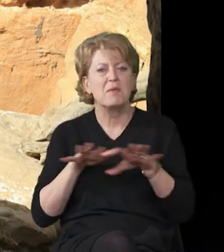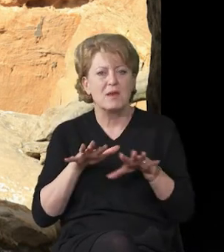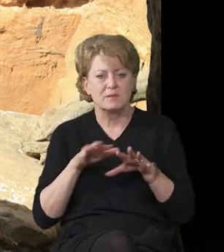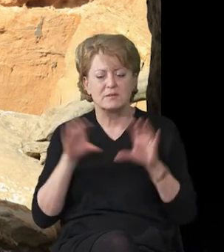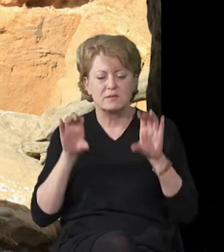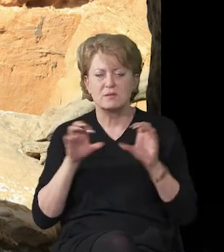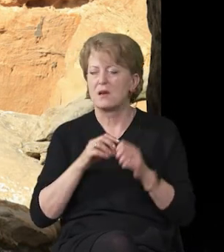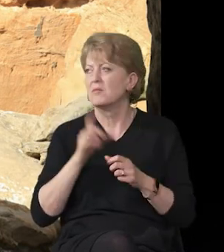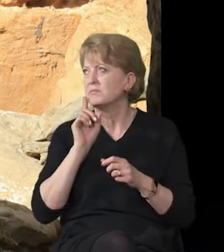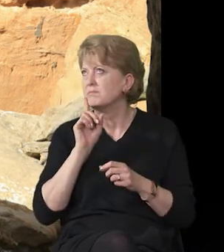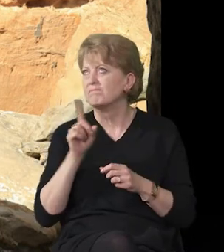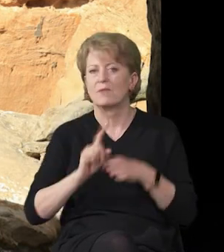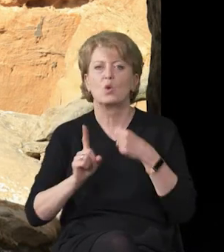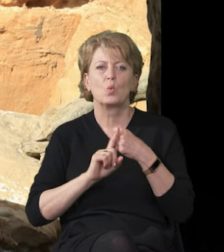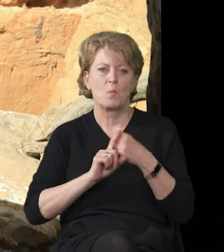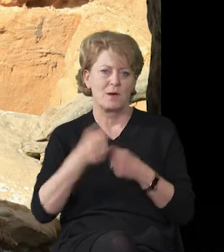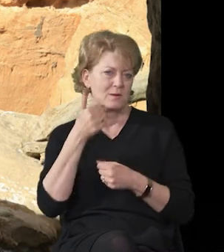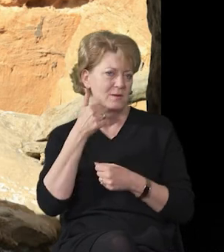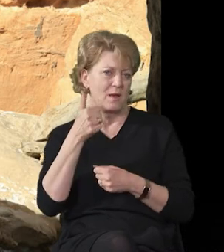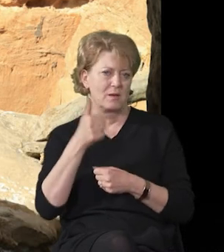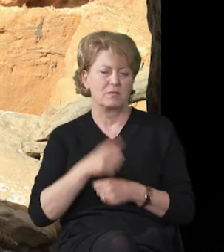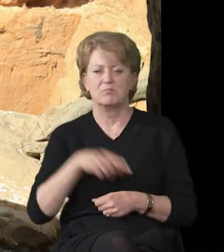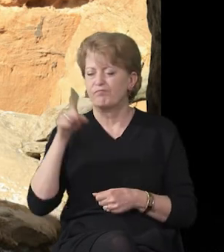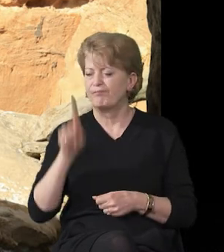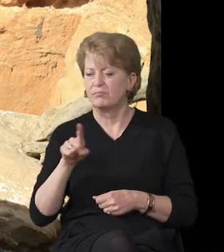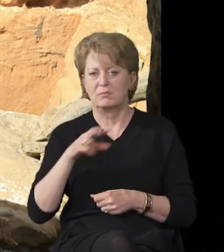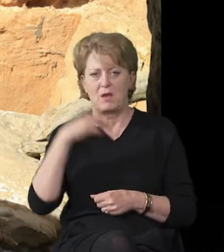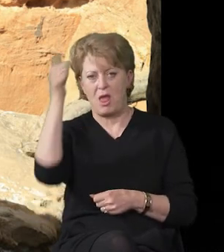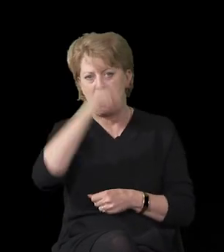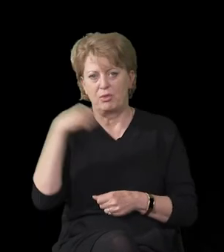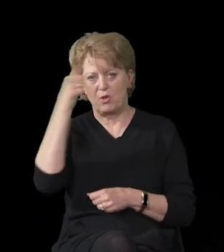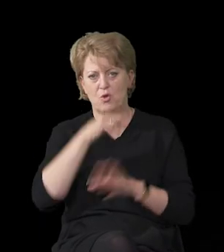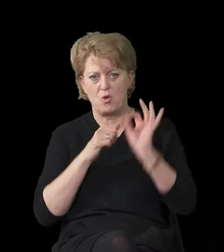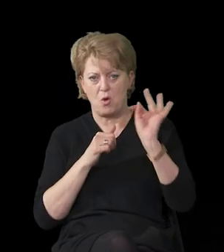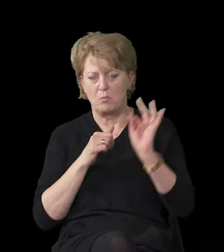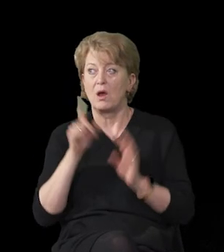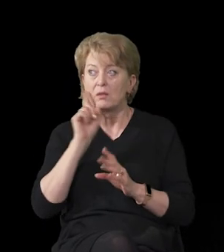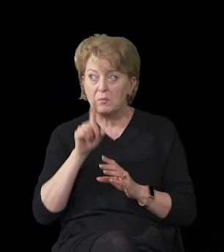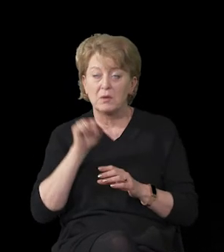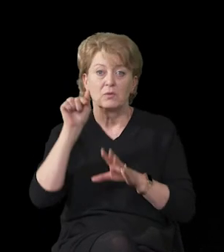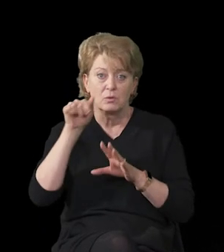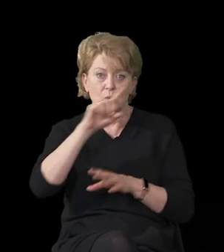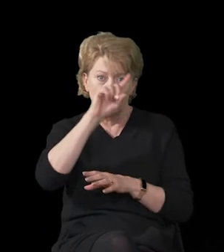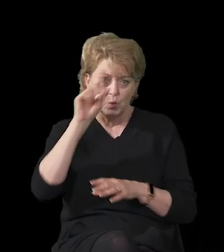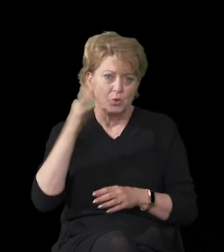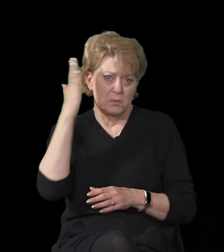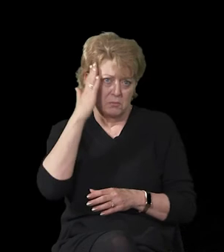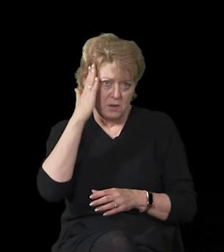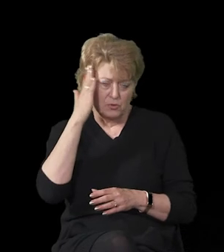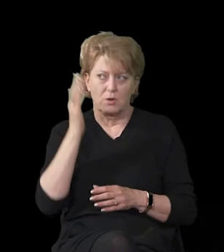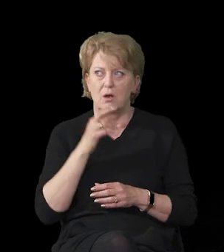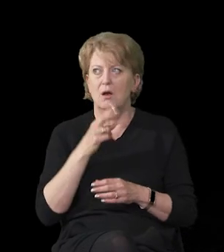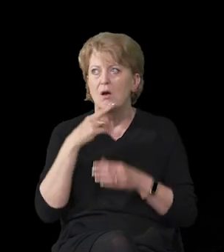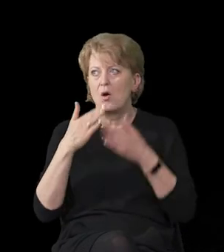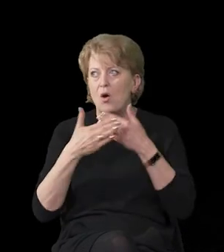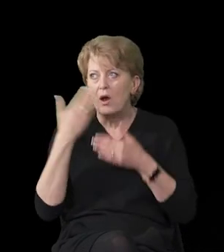numerem jeden w Etiopii. No i żeby było ciekawiej, to miejsce jest w ogóle zamieszkane. Mieszka tam jeden mnich w tej chatce